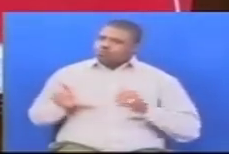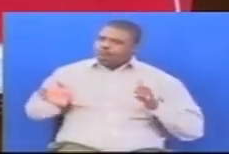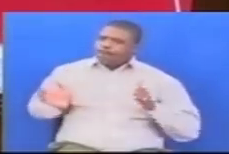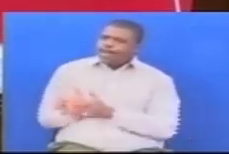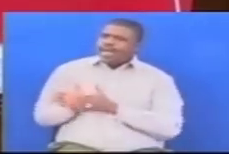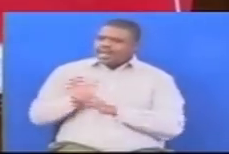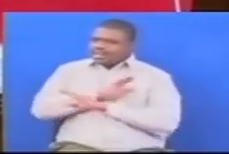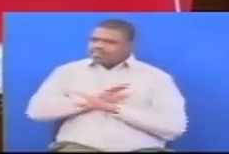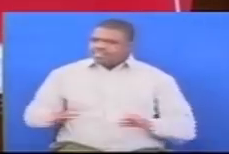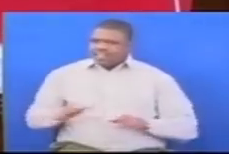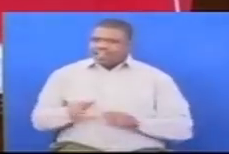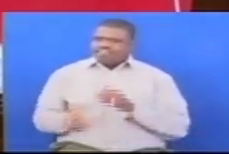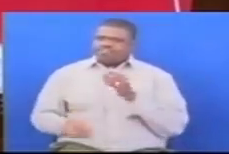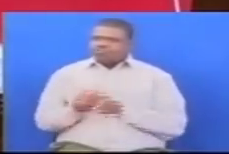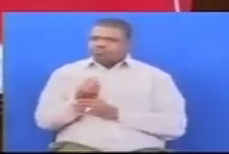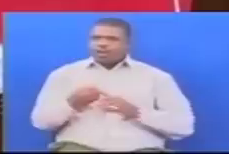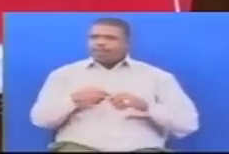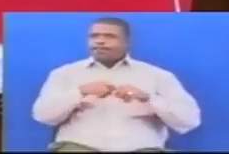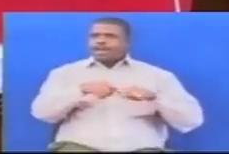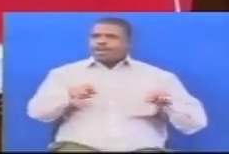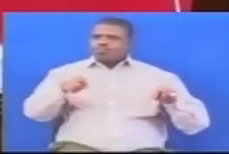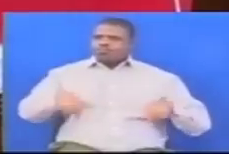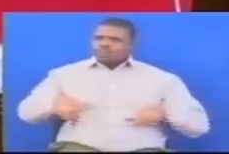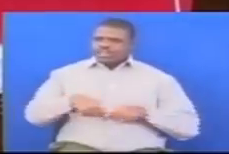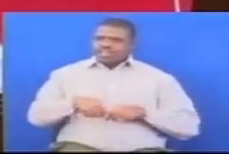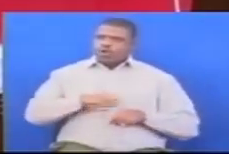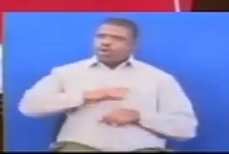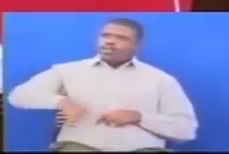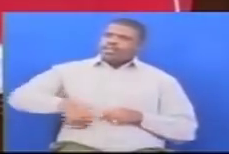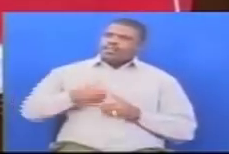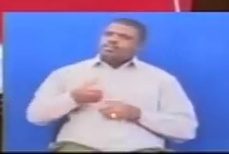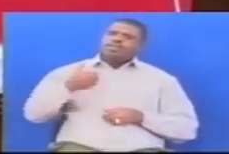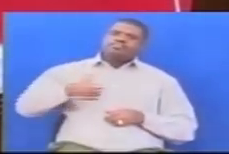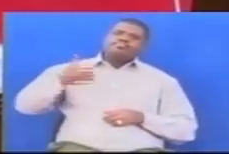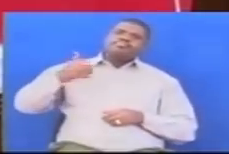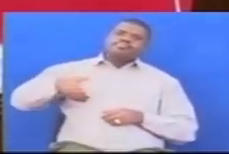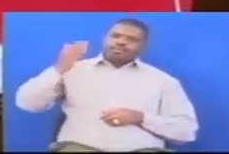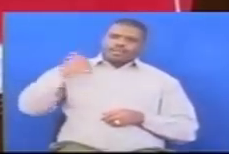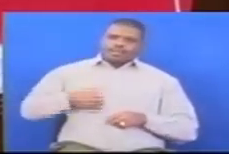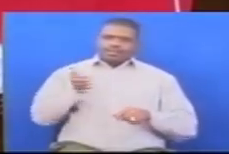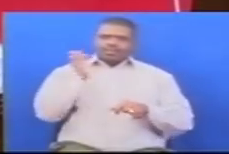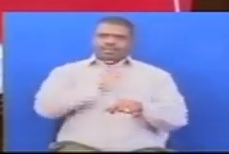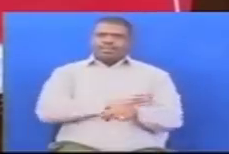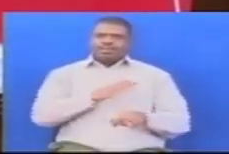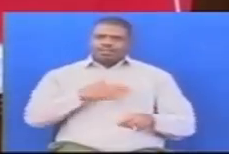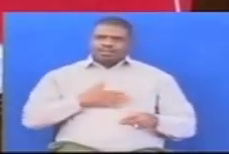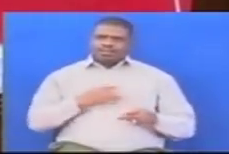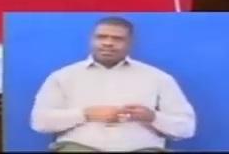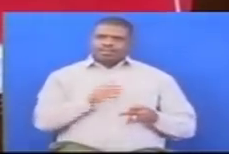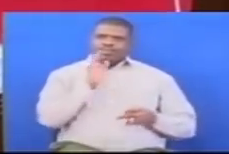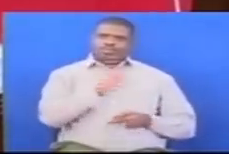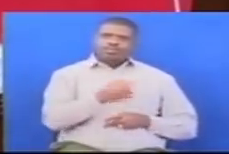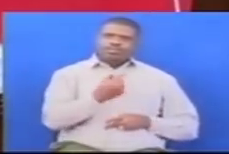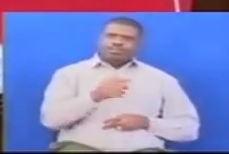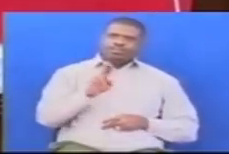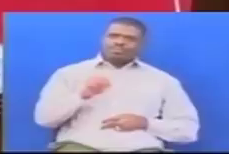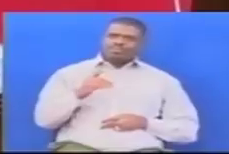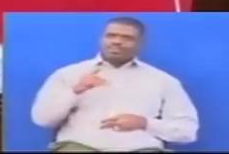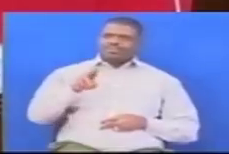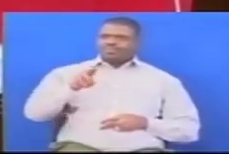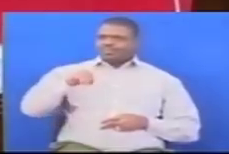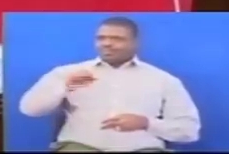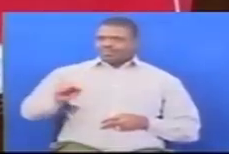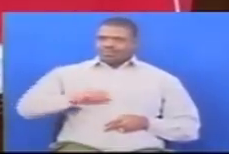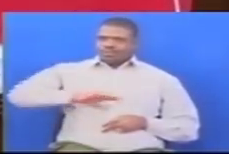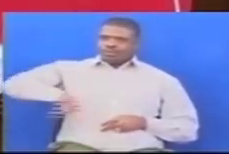kabisa. Fukua makaburi. Wameiba miaka ya nyuma mjomba wangu. Labda kwako Tunduma kama wajaiba.